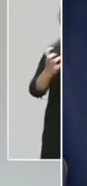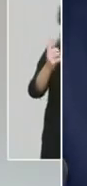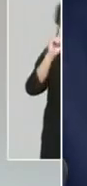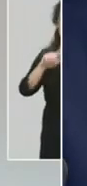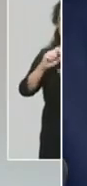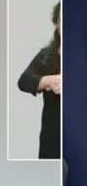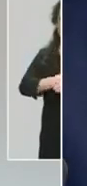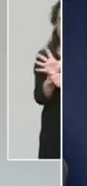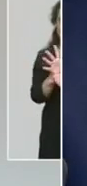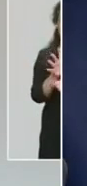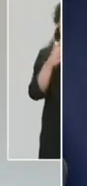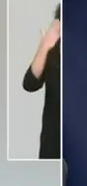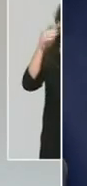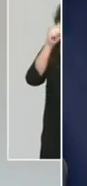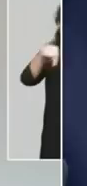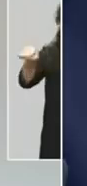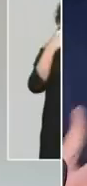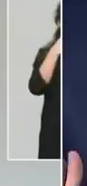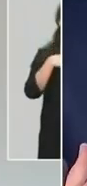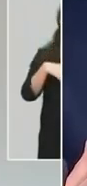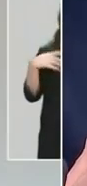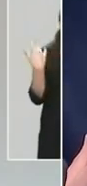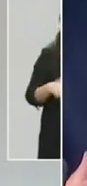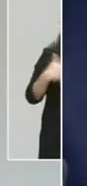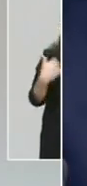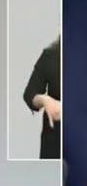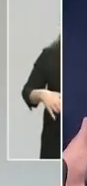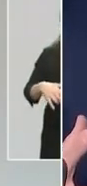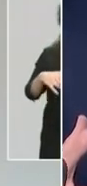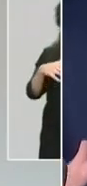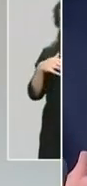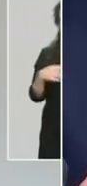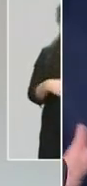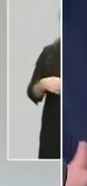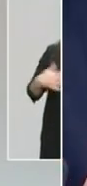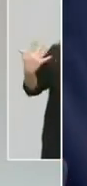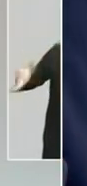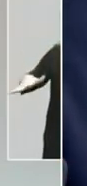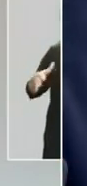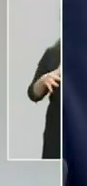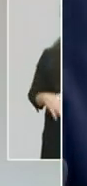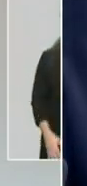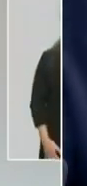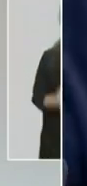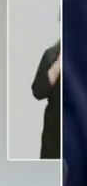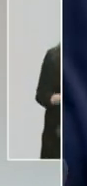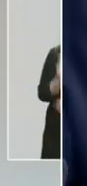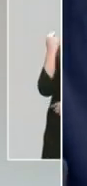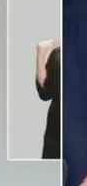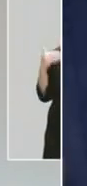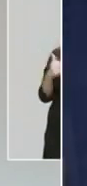forcé de rester à la maison. S'il y a un cas positif, les élèves cas contact seront testés